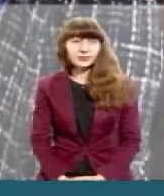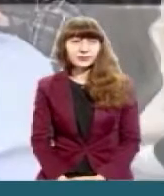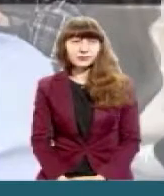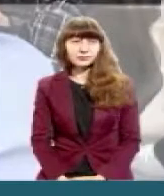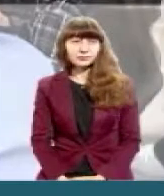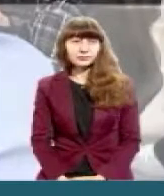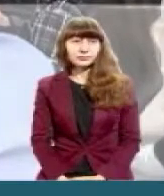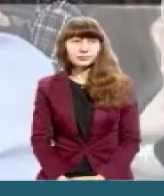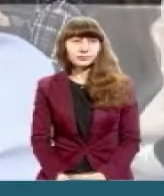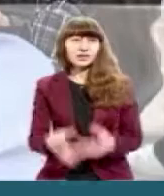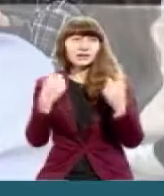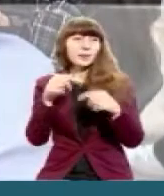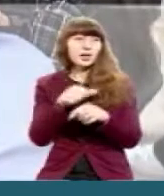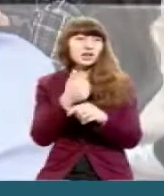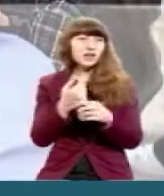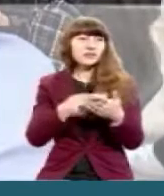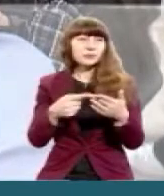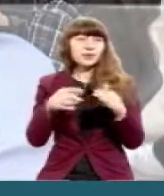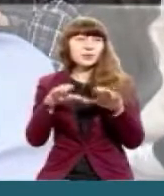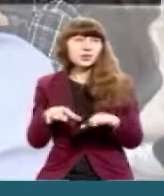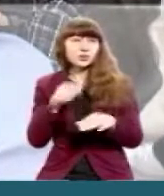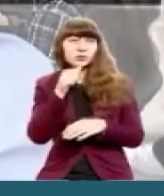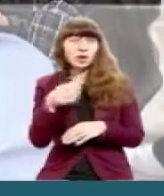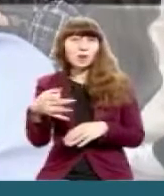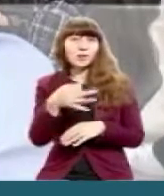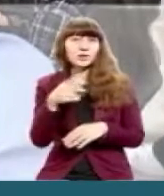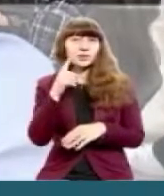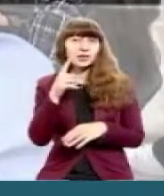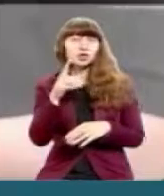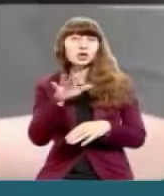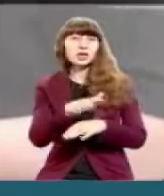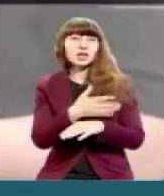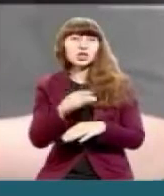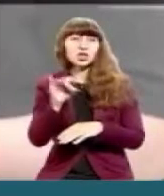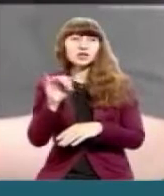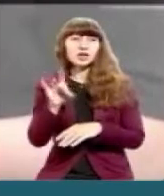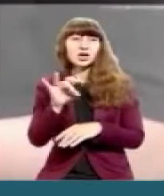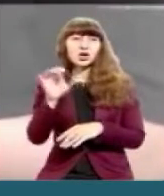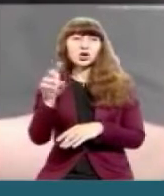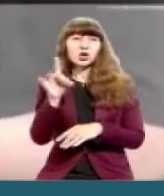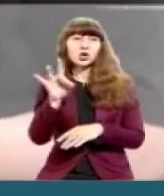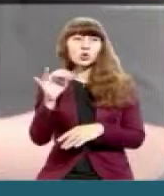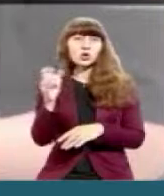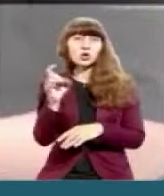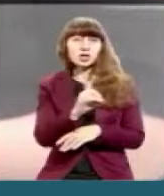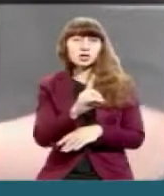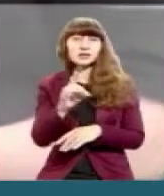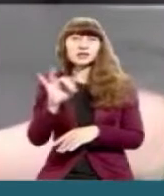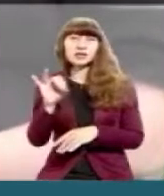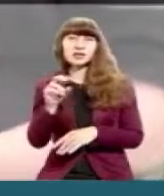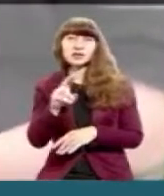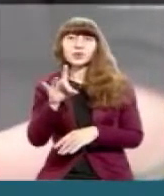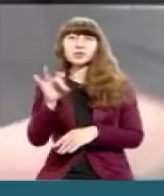инициативной молодежью. Самое главное, отметил председатель Кустанайского областного молодежного крыла Жастар Руха Серик Маназбаев, это